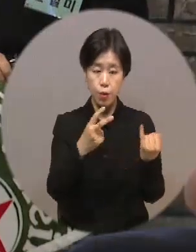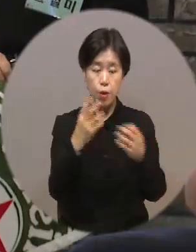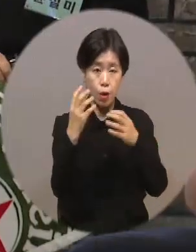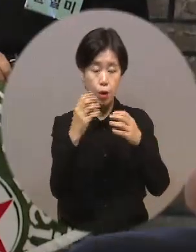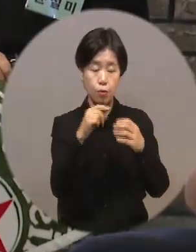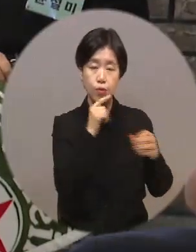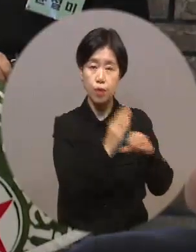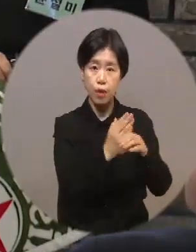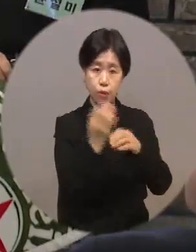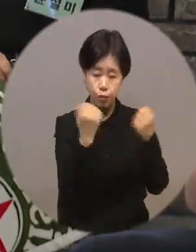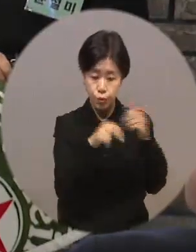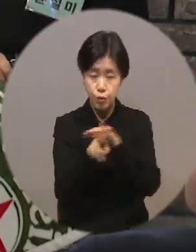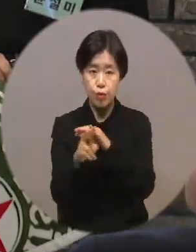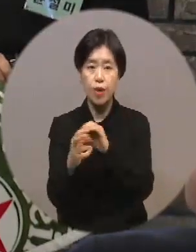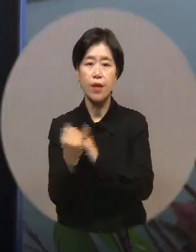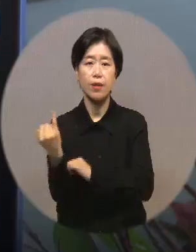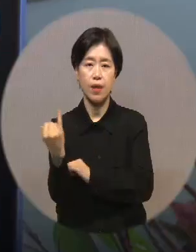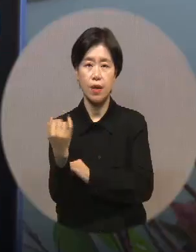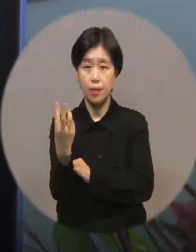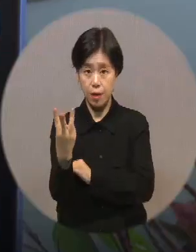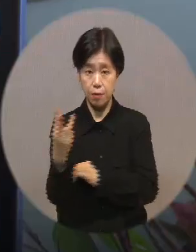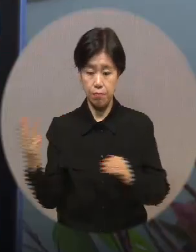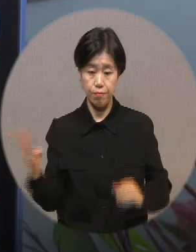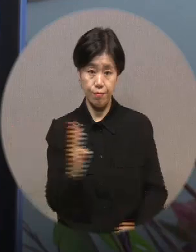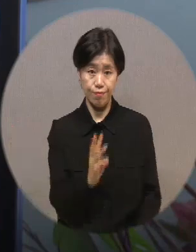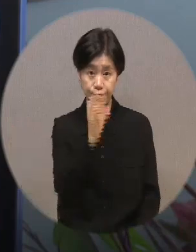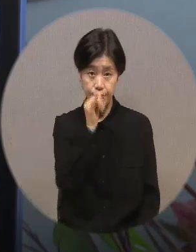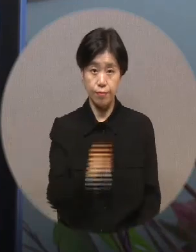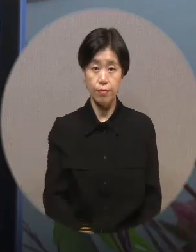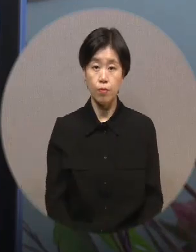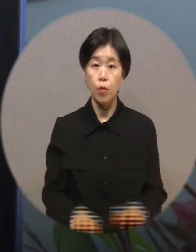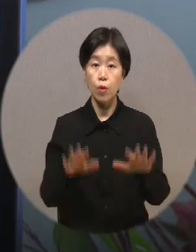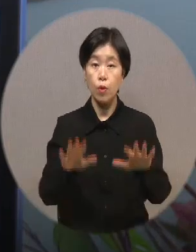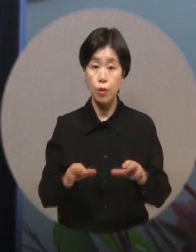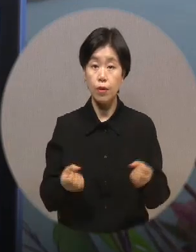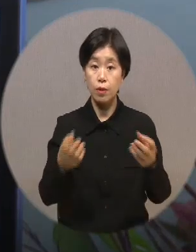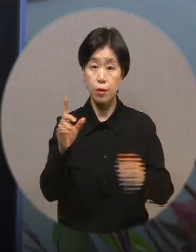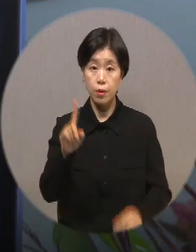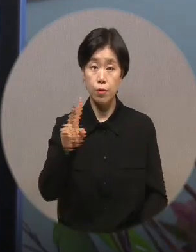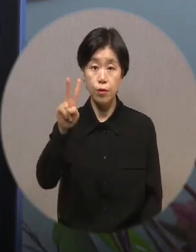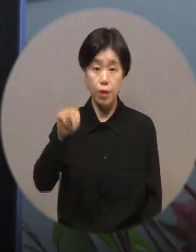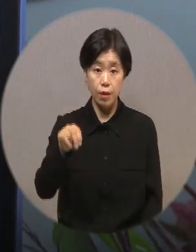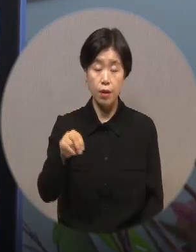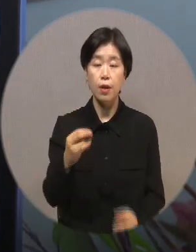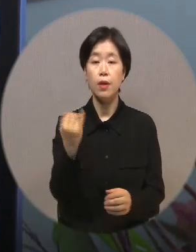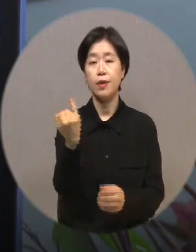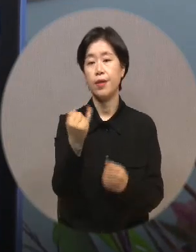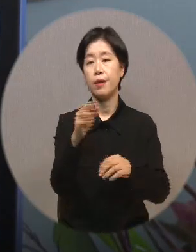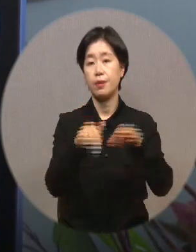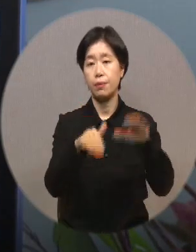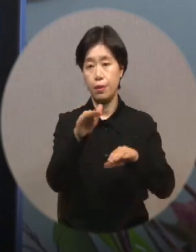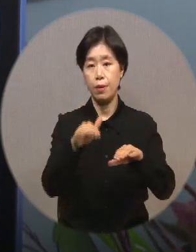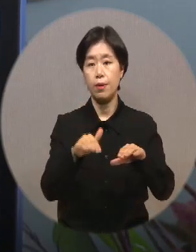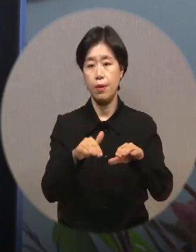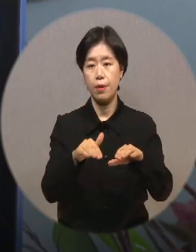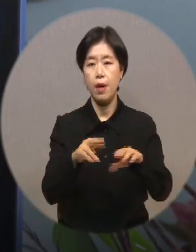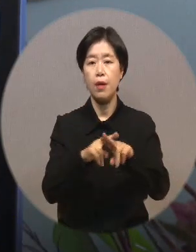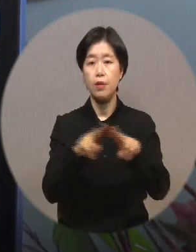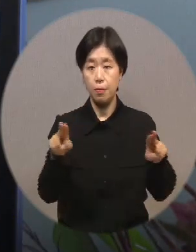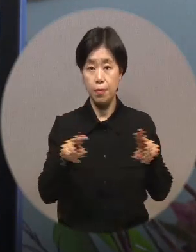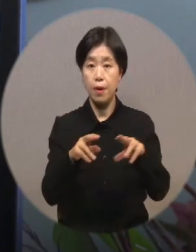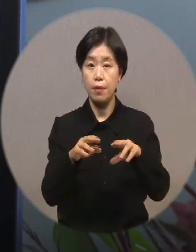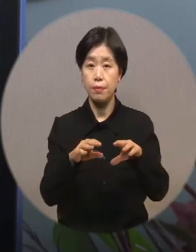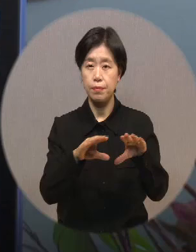패널로 나섰습니다. 오늘 행사는 유엔 여성차별철폐 협약 채택일을